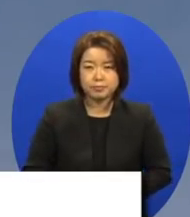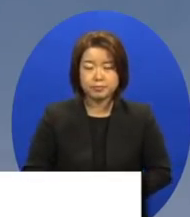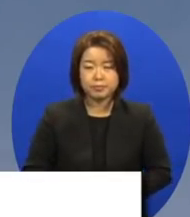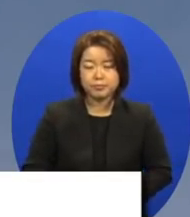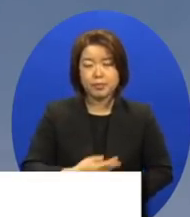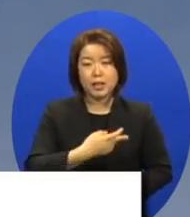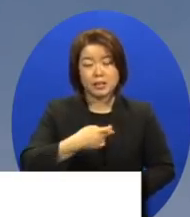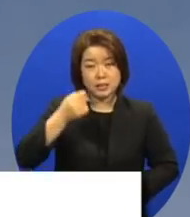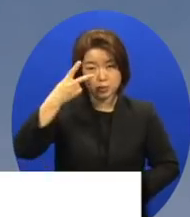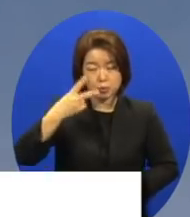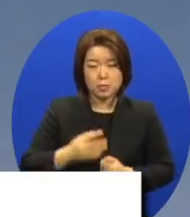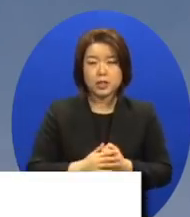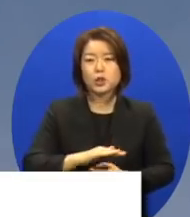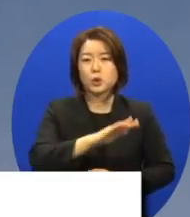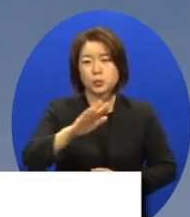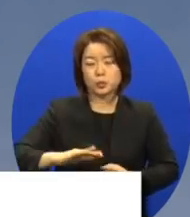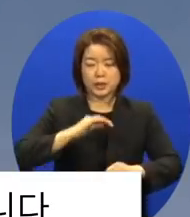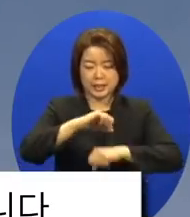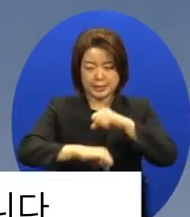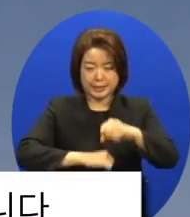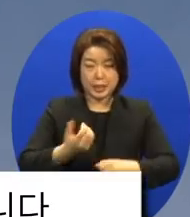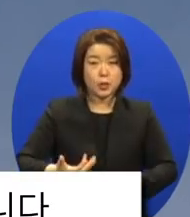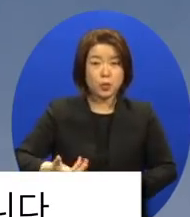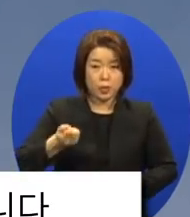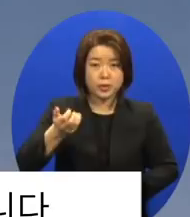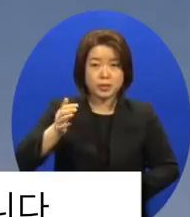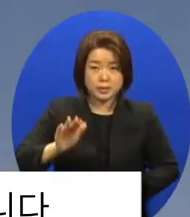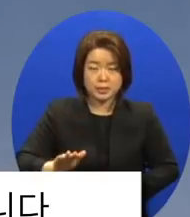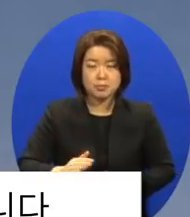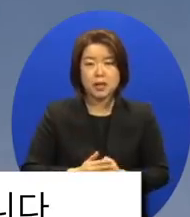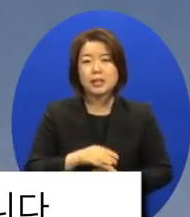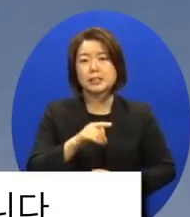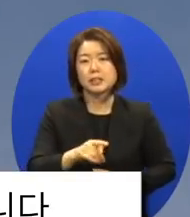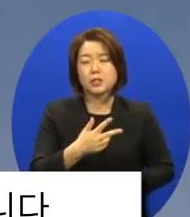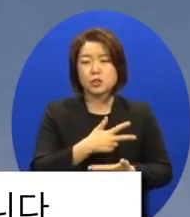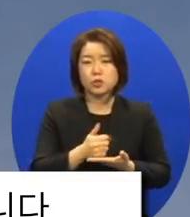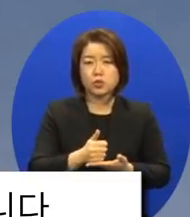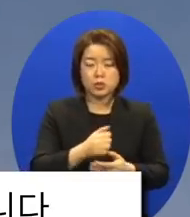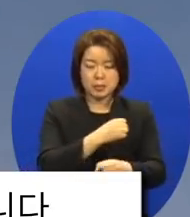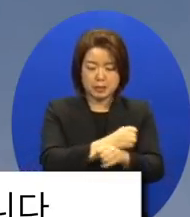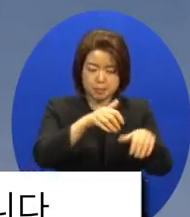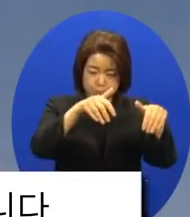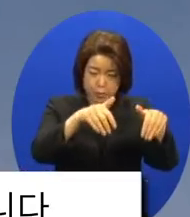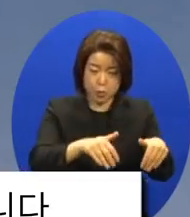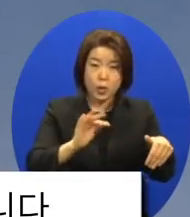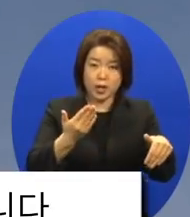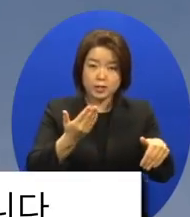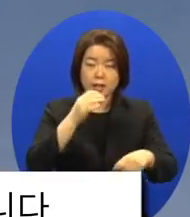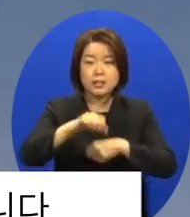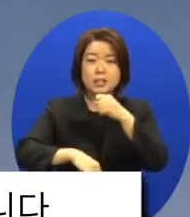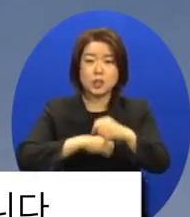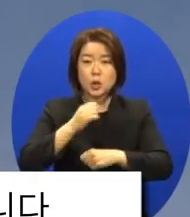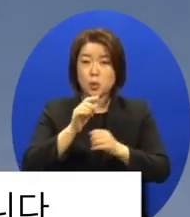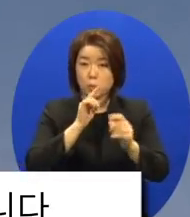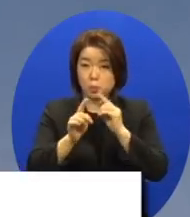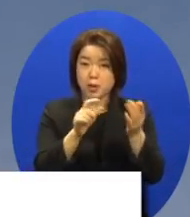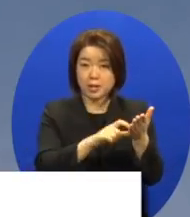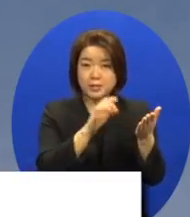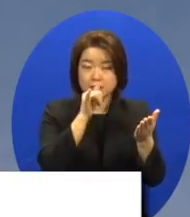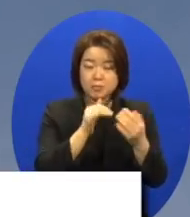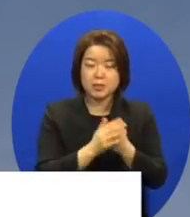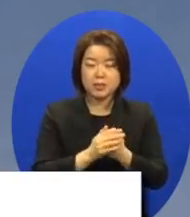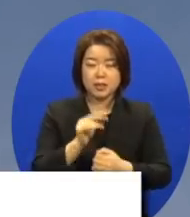사도 바울은 우리가 자유를 얻었으나 그것은 주님의 노예가 저는 자유라고 그렇게 말씀했습니다